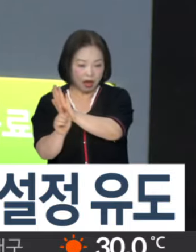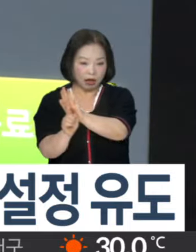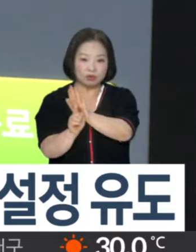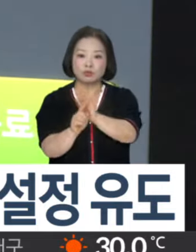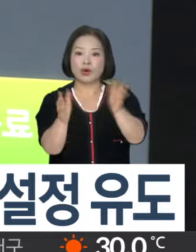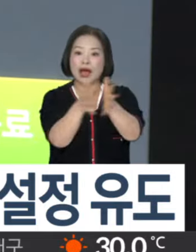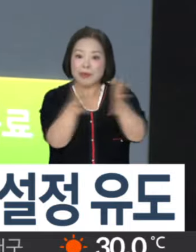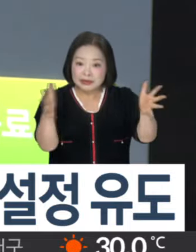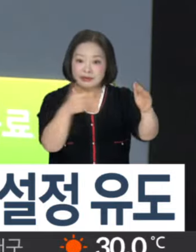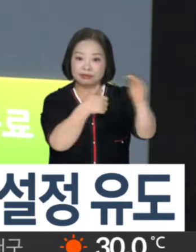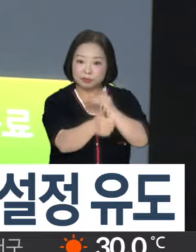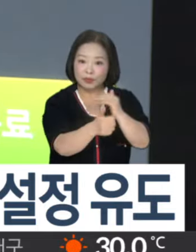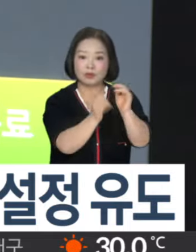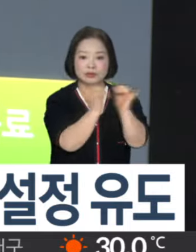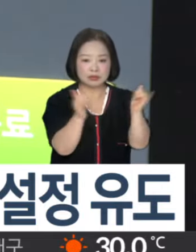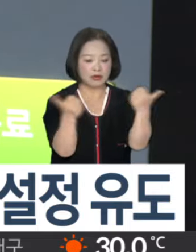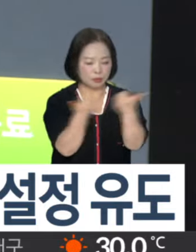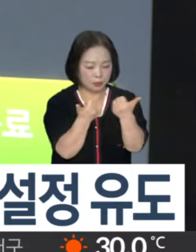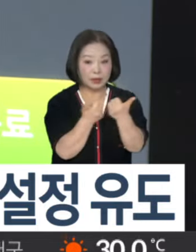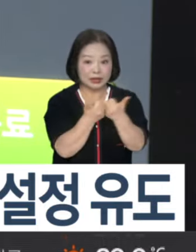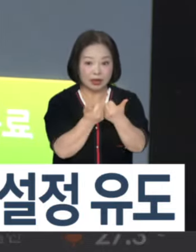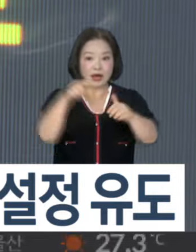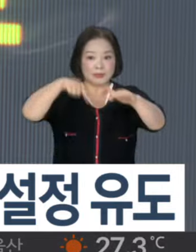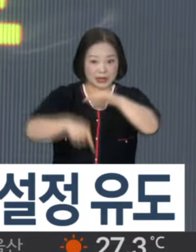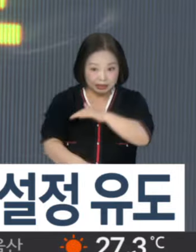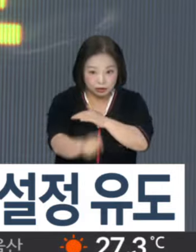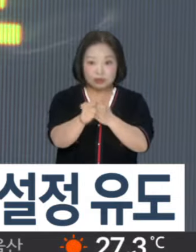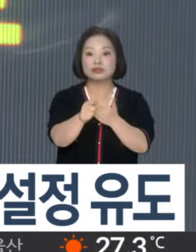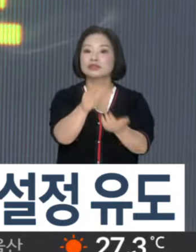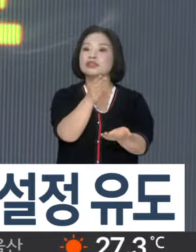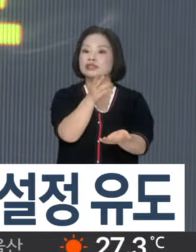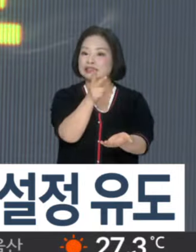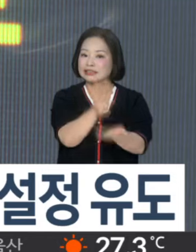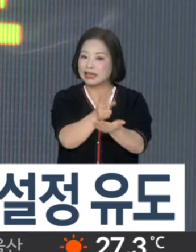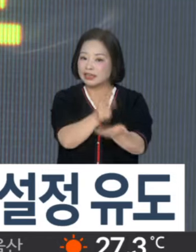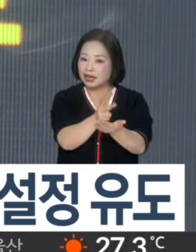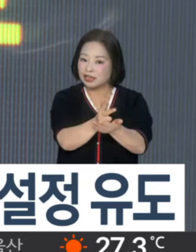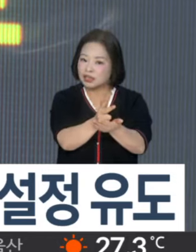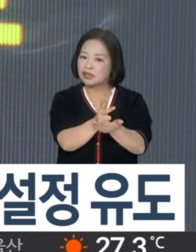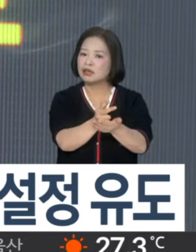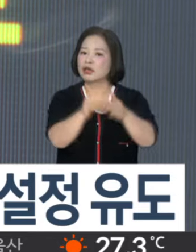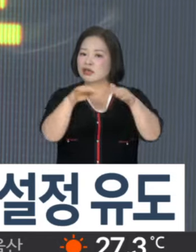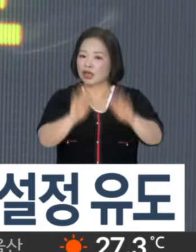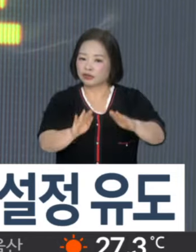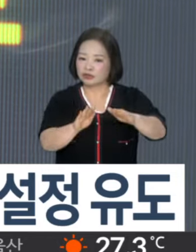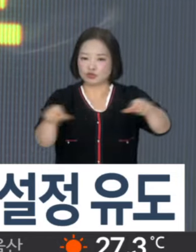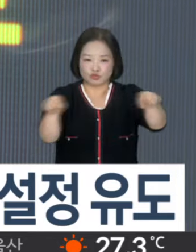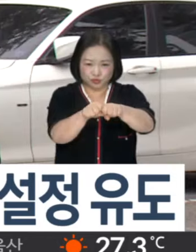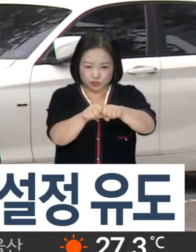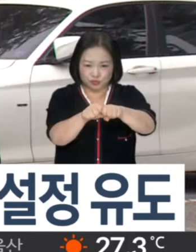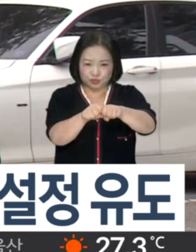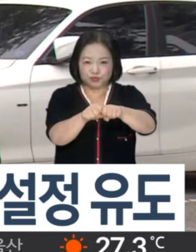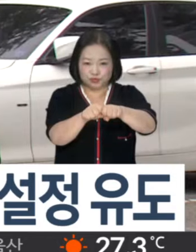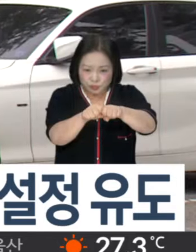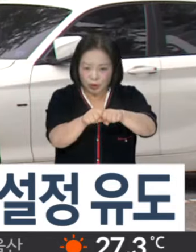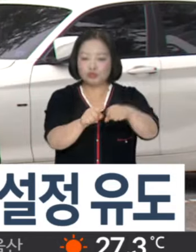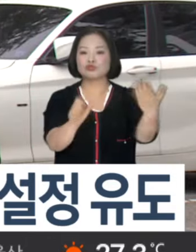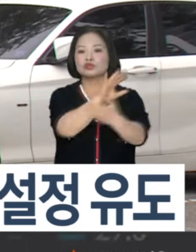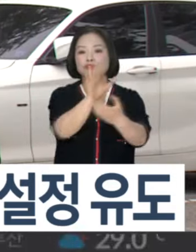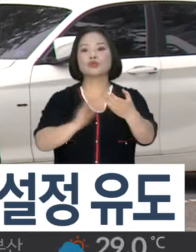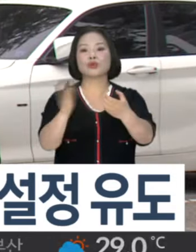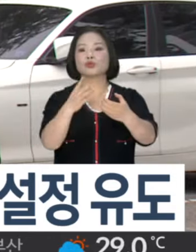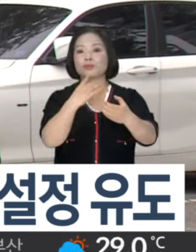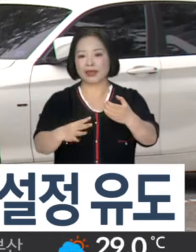통해 자체적으로 지하 주차장 내 90% 충전 제한 차량만 출입을 허용하도록 지원할 계획입니다. 또